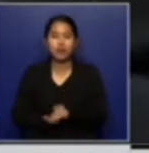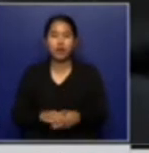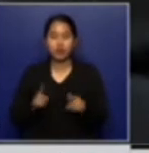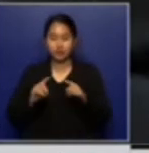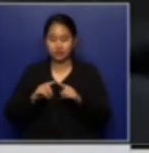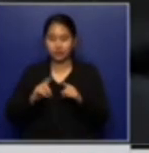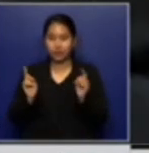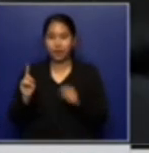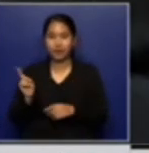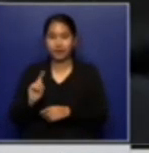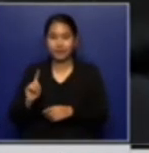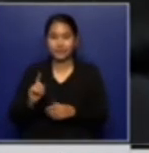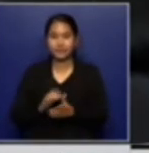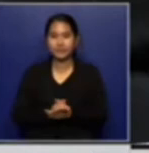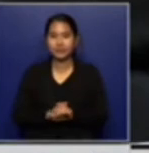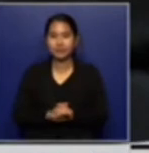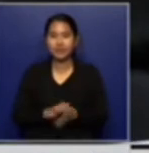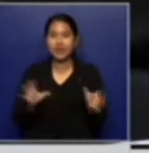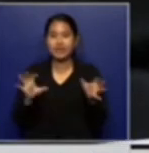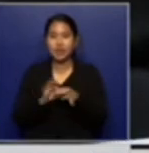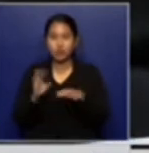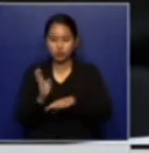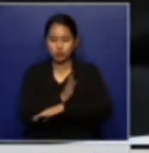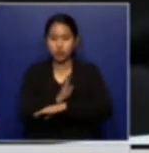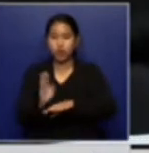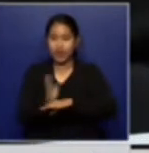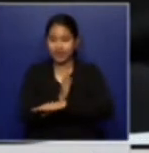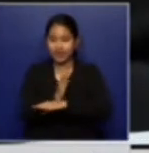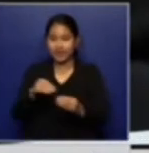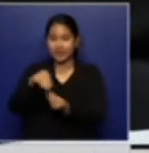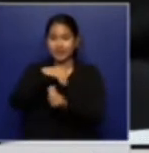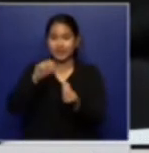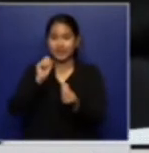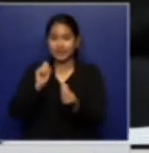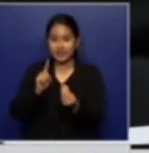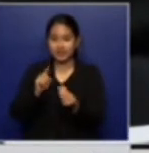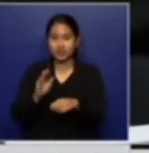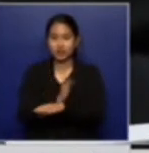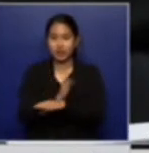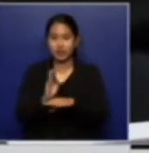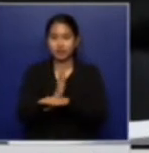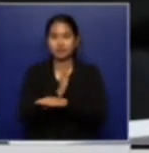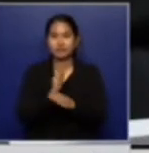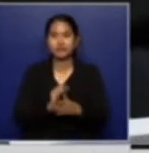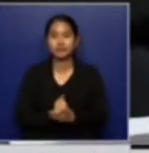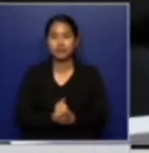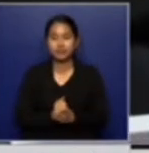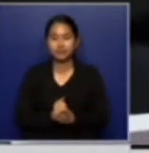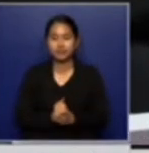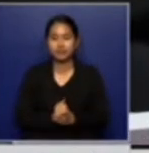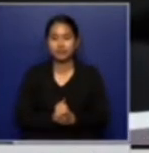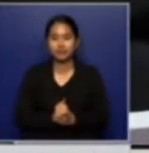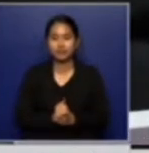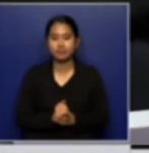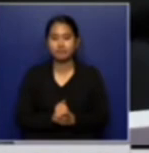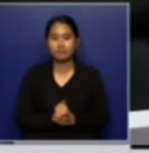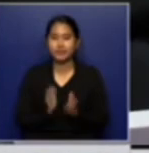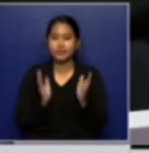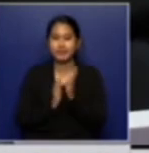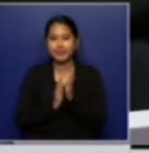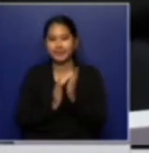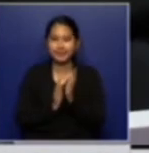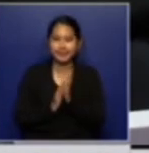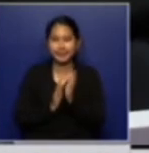านเรื่องธุรกิจด้านเศรษฐกิจเนี่ยจะเชียร์ยังไงก็เ